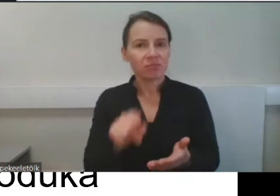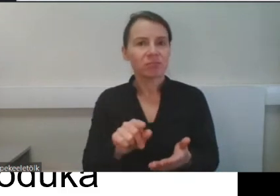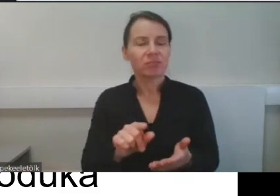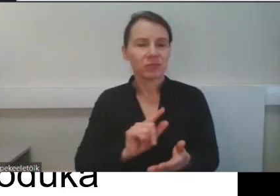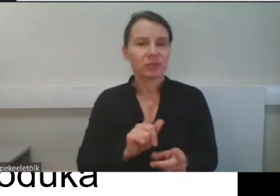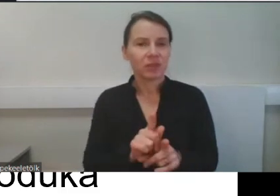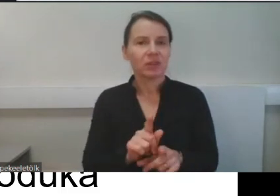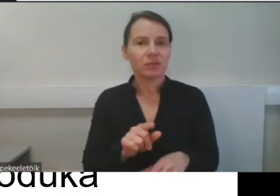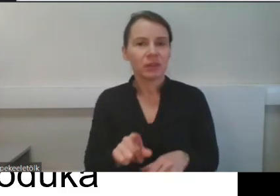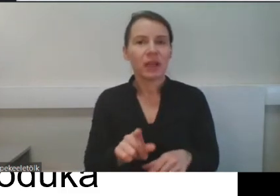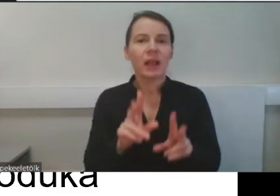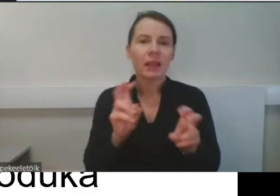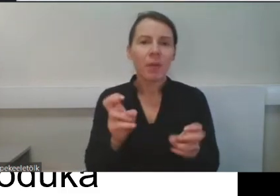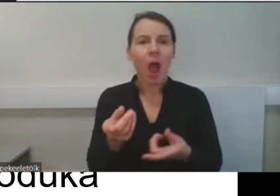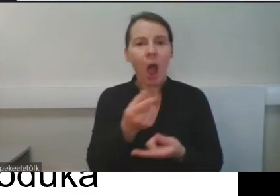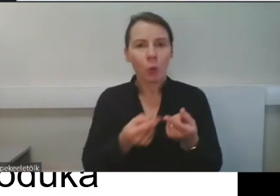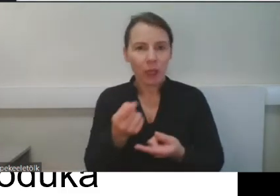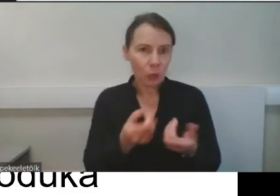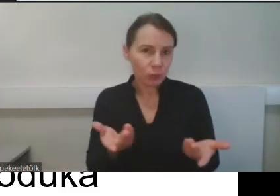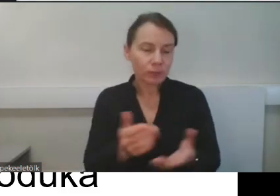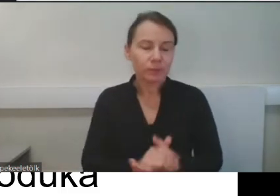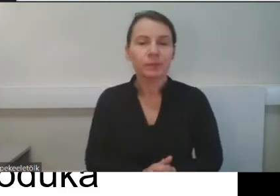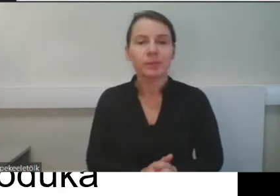sellised alati mitte üks ühele seosed,